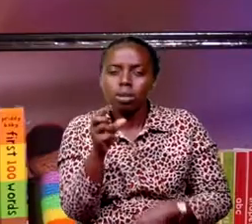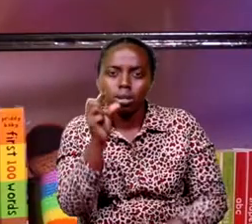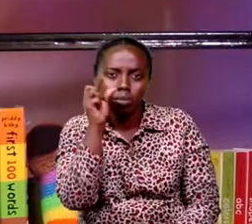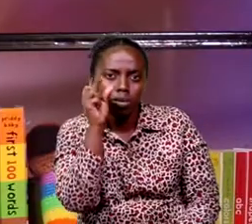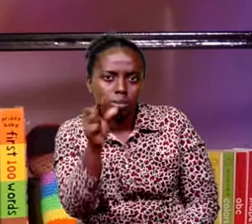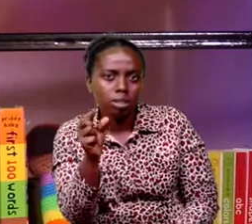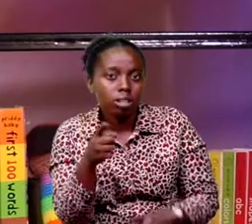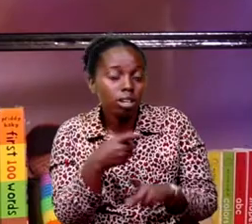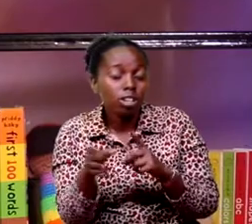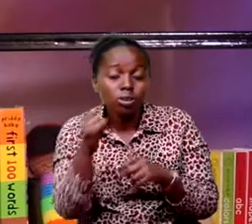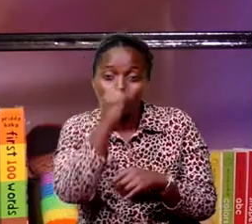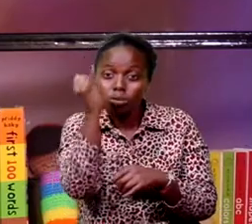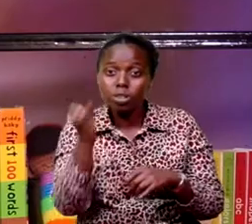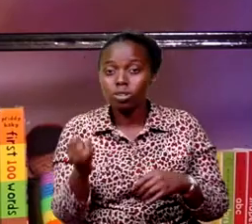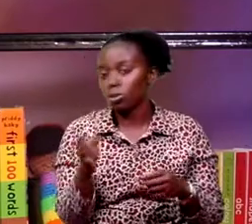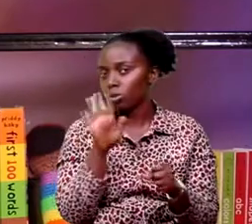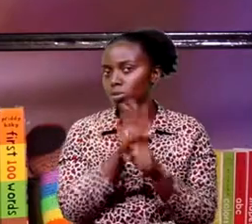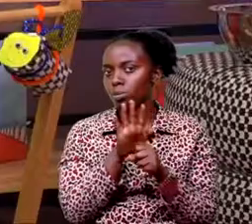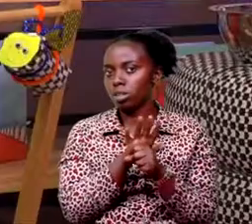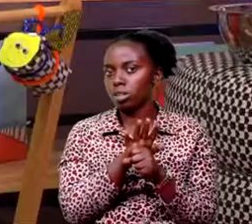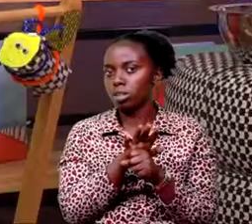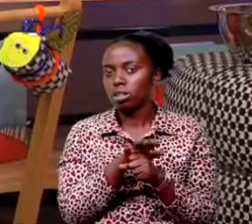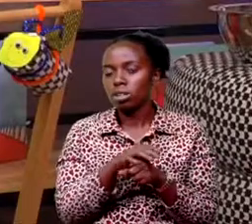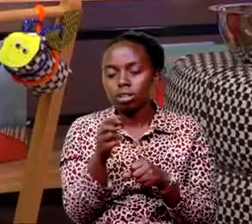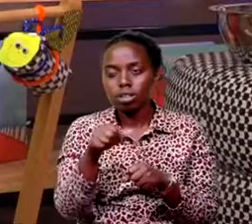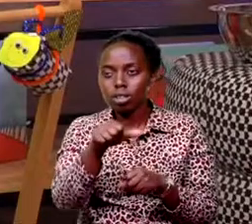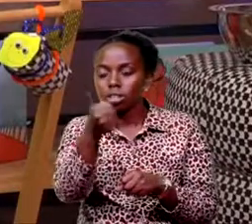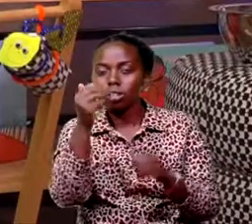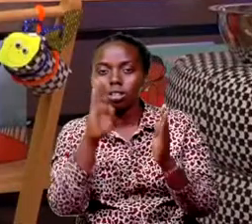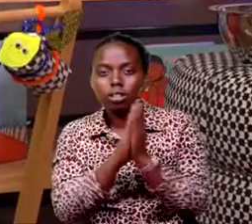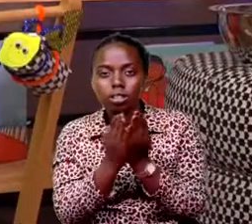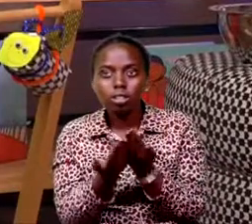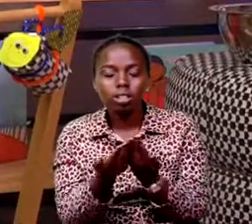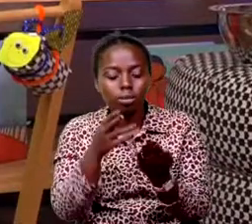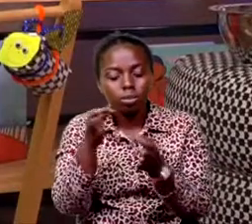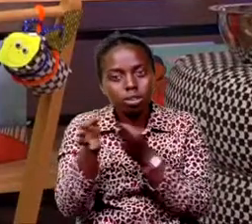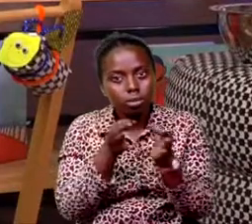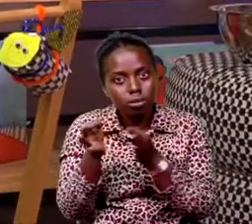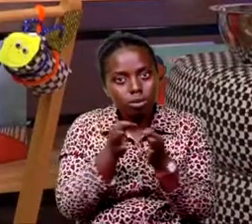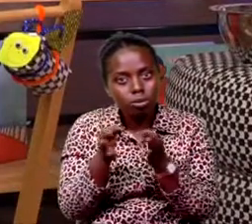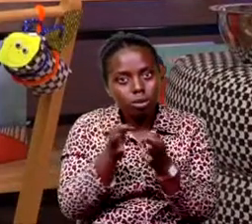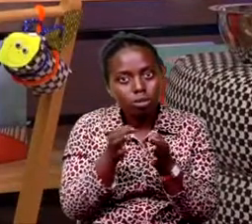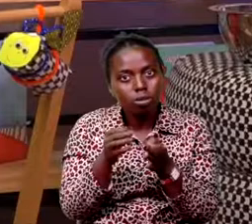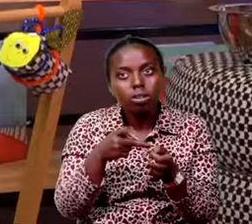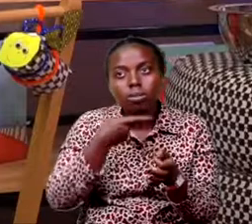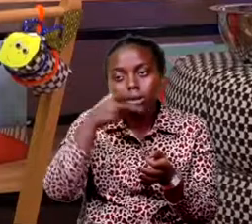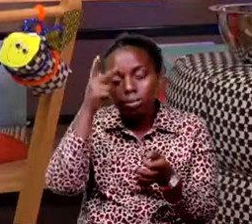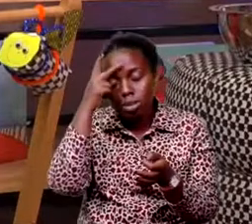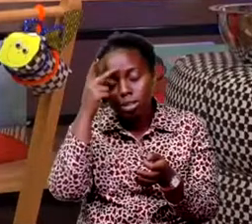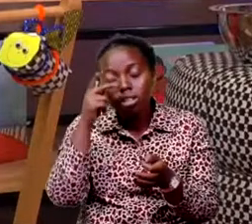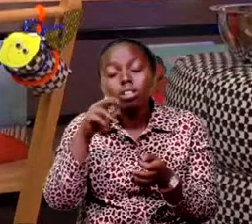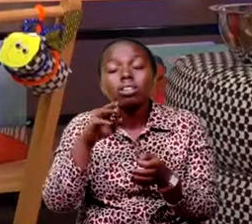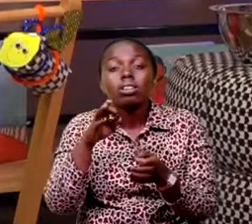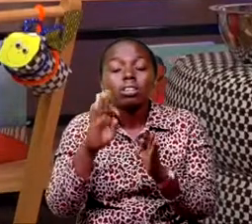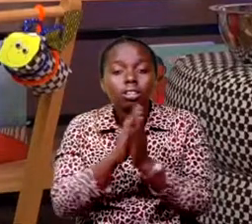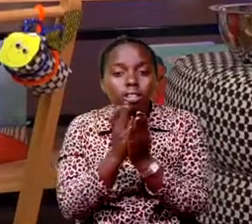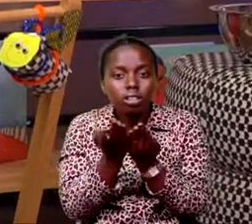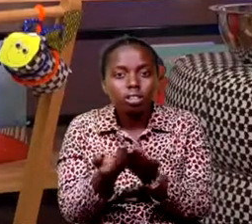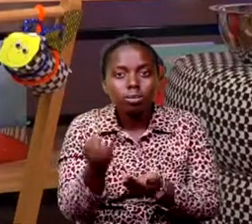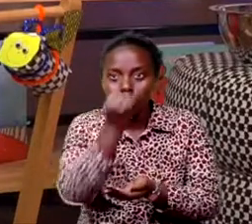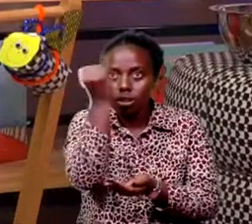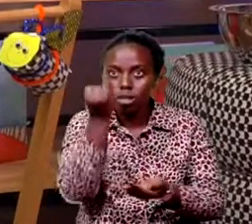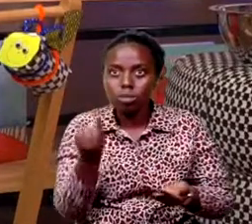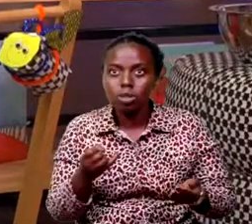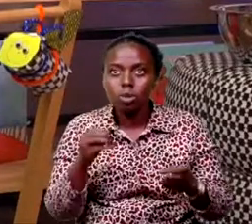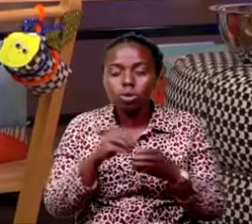make ariko amashusho ari menshi. Ikindi gitabo nabasobanurira ababyeyi ni igitabo cy'amashusho, mu